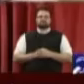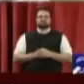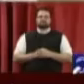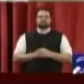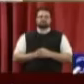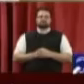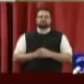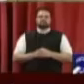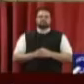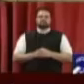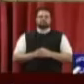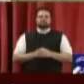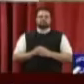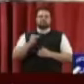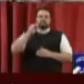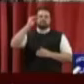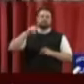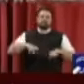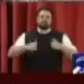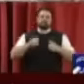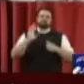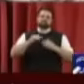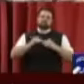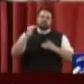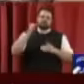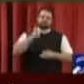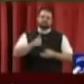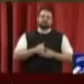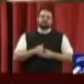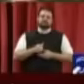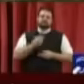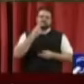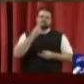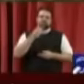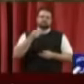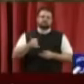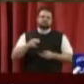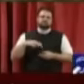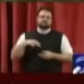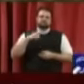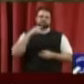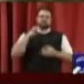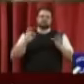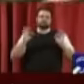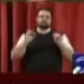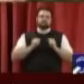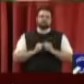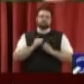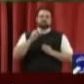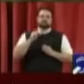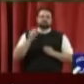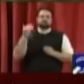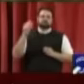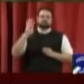Ei, nivelul de viață? Bine, ala-i crescut, da. Nici. Dar nu ai văzut că acum deja e la modă, ci vorbesc chiar de patru ani despre faptul că